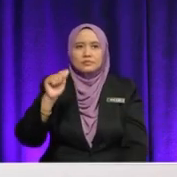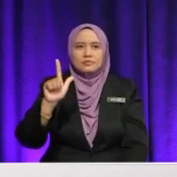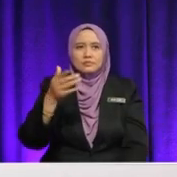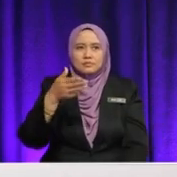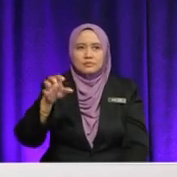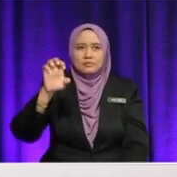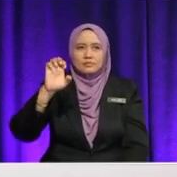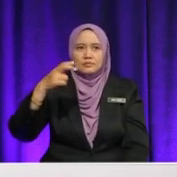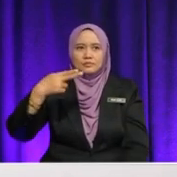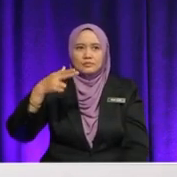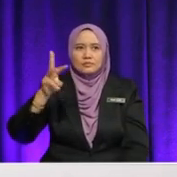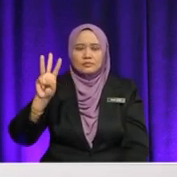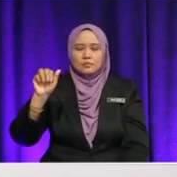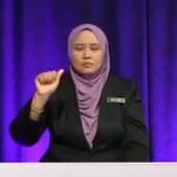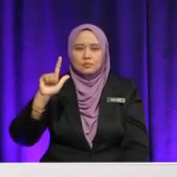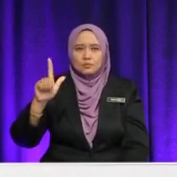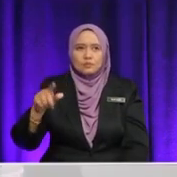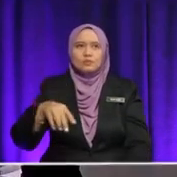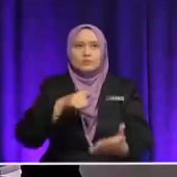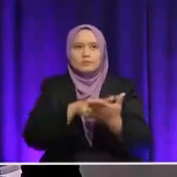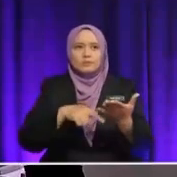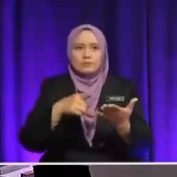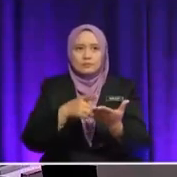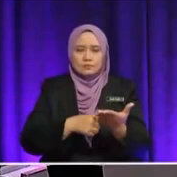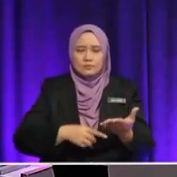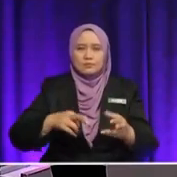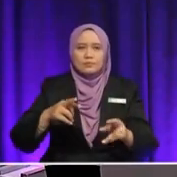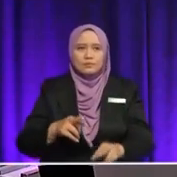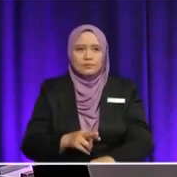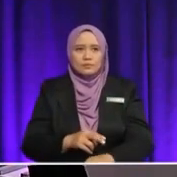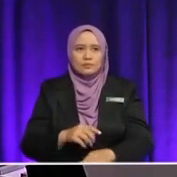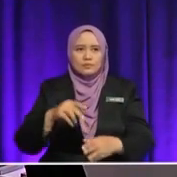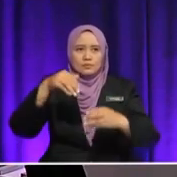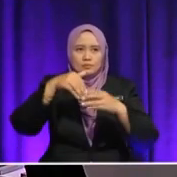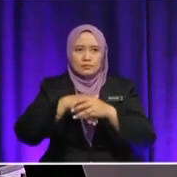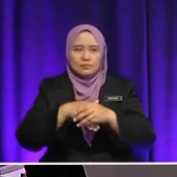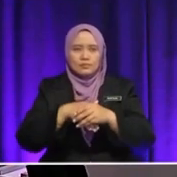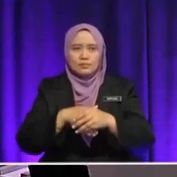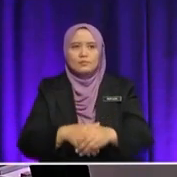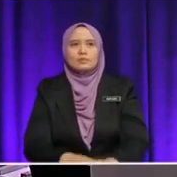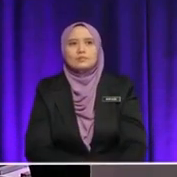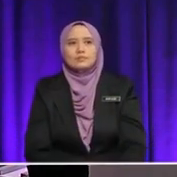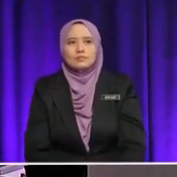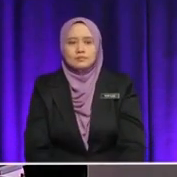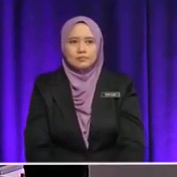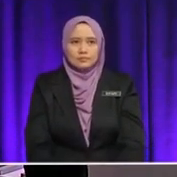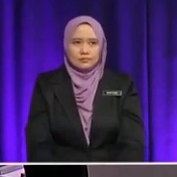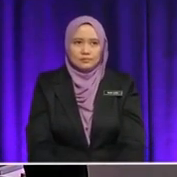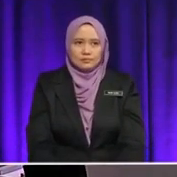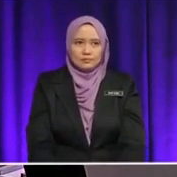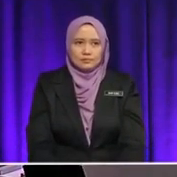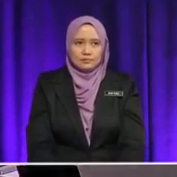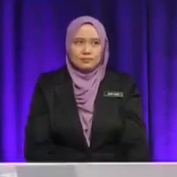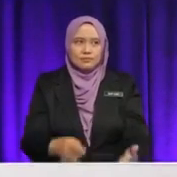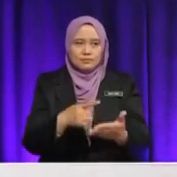wow macam juga memang mantap Alhamdulillah oke Hah siapa Nak jawab bagi Soalnya